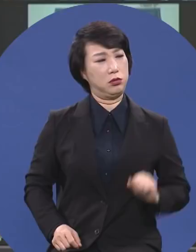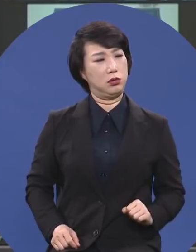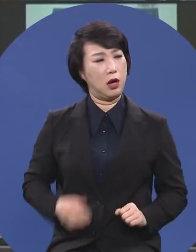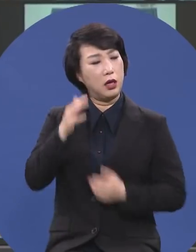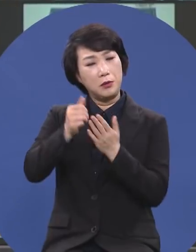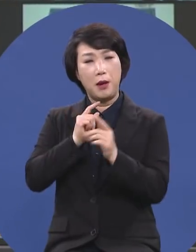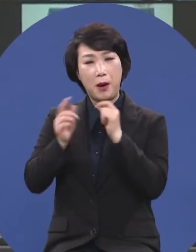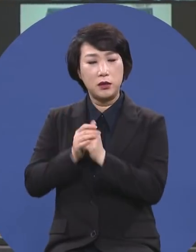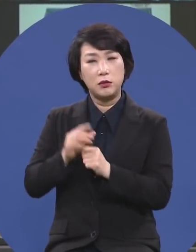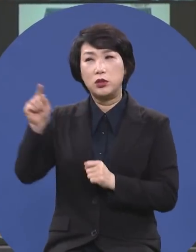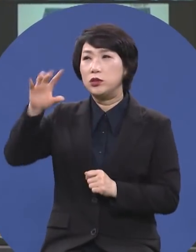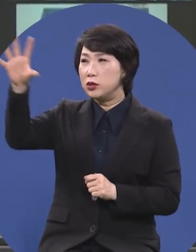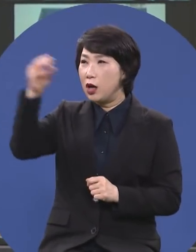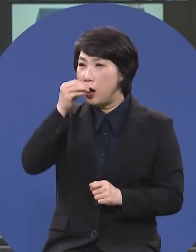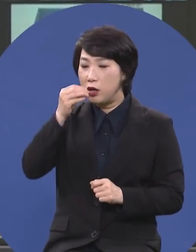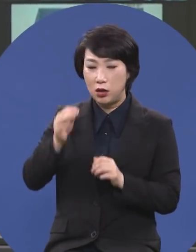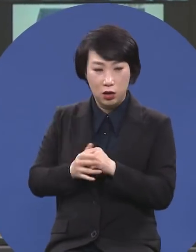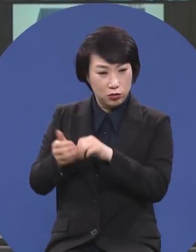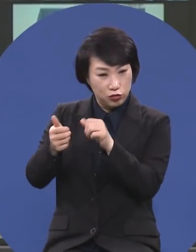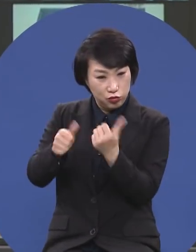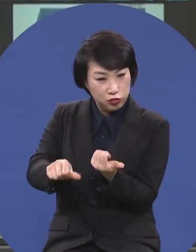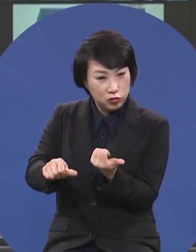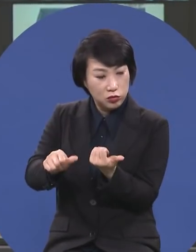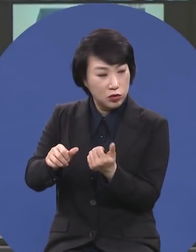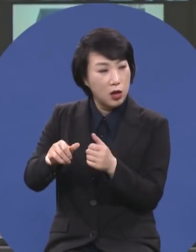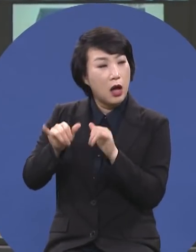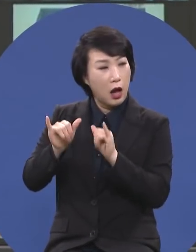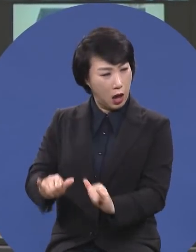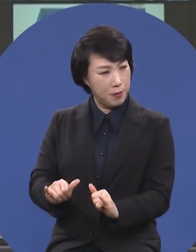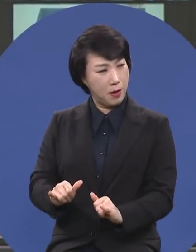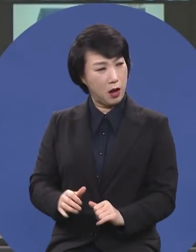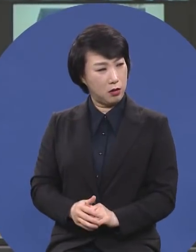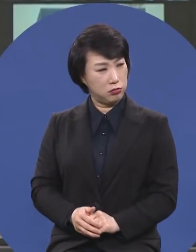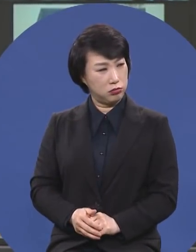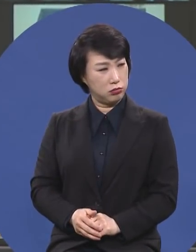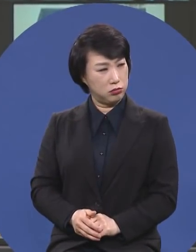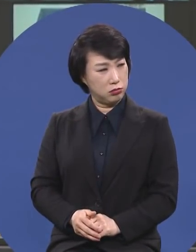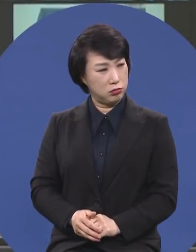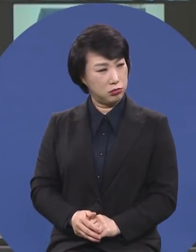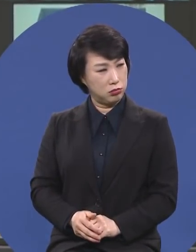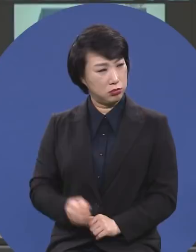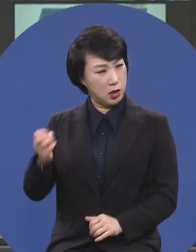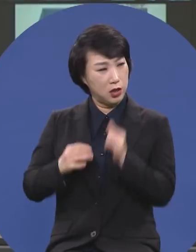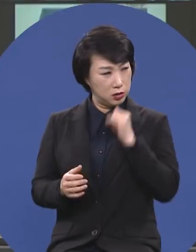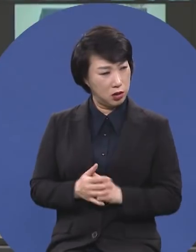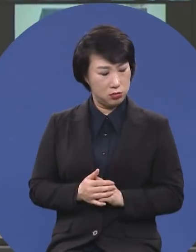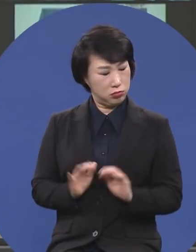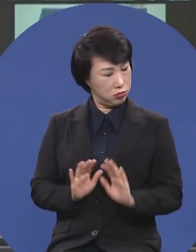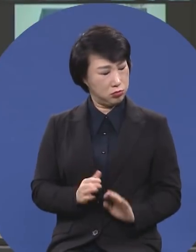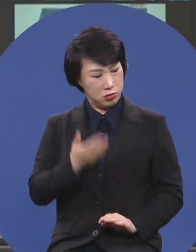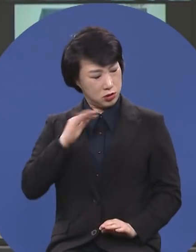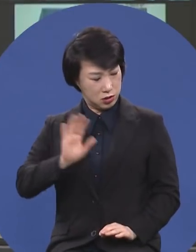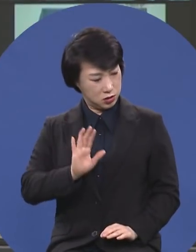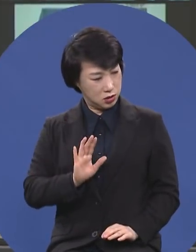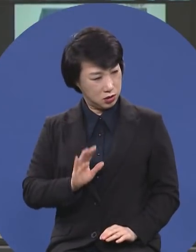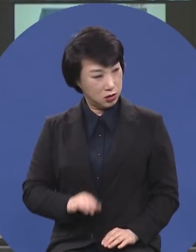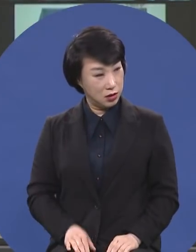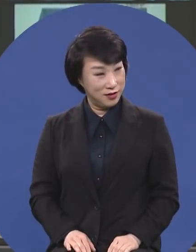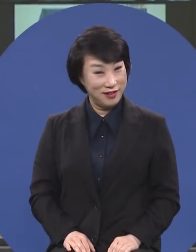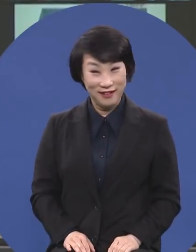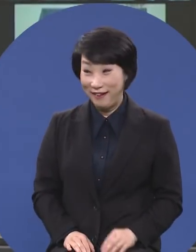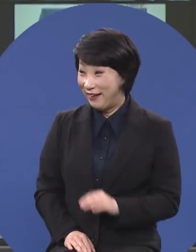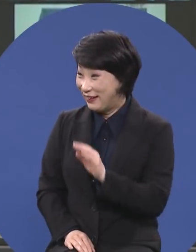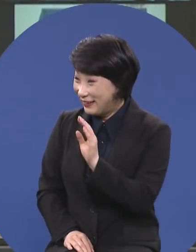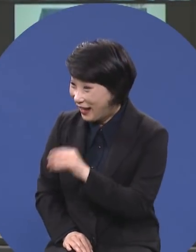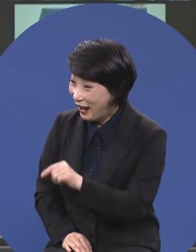하나님께서 먹으면 정령 죽을까 하노라 해서 안 먹는다?